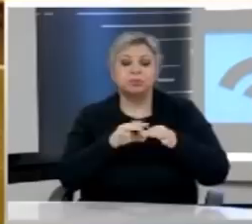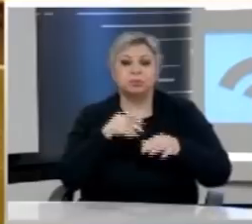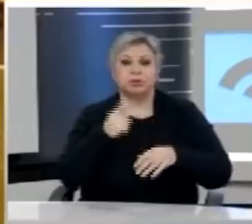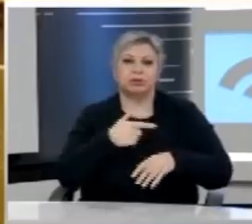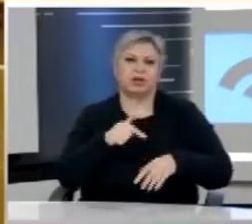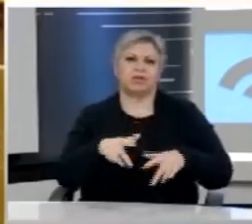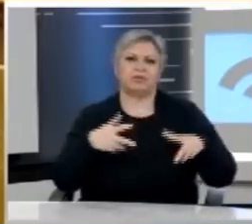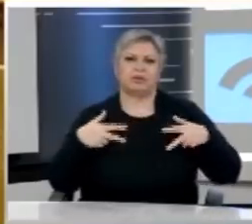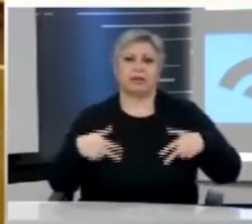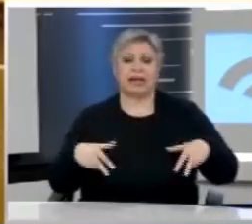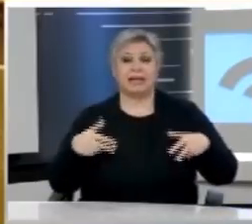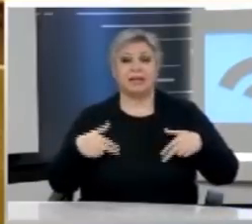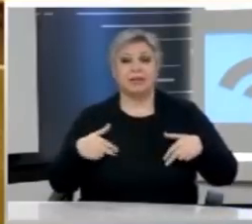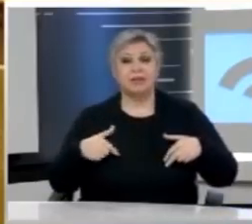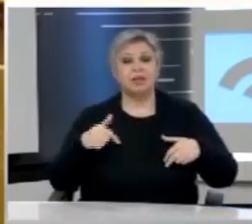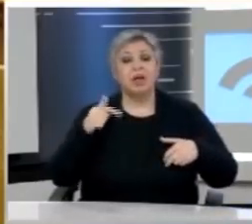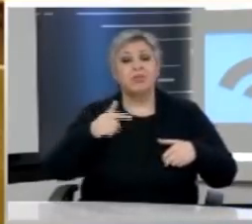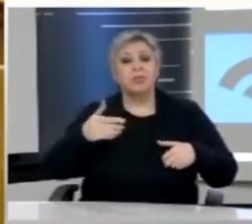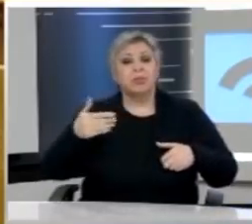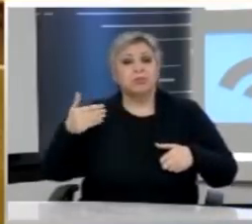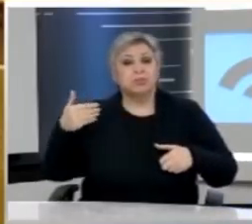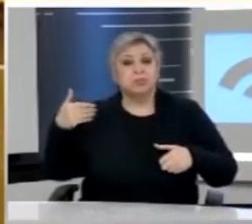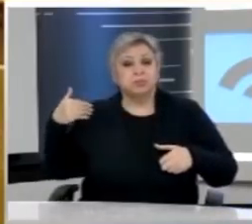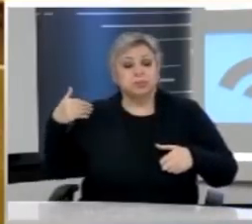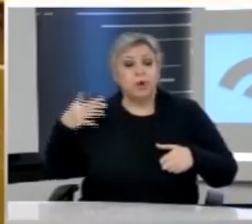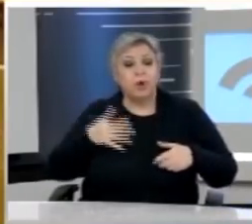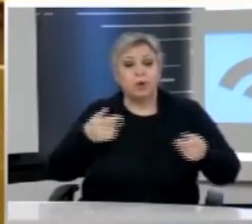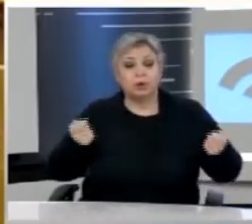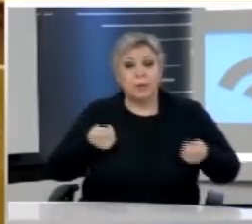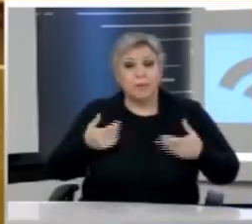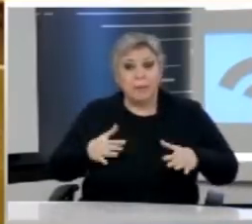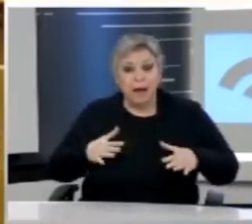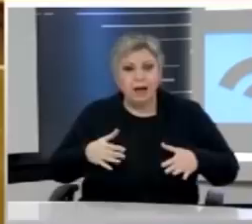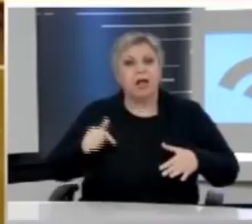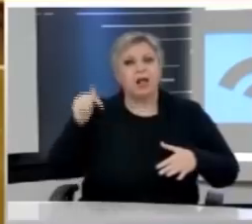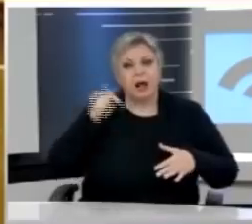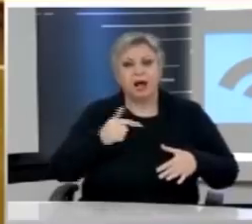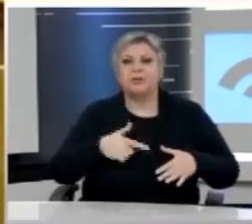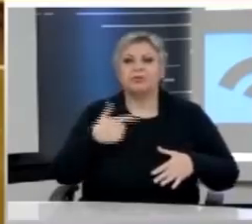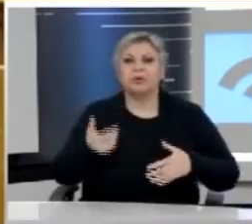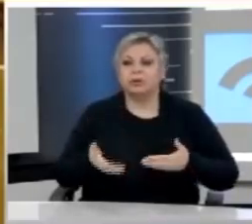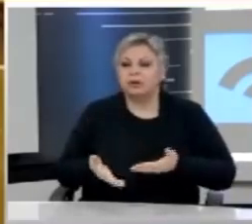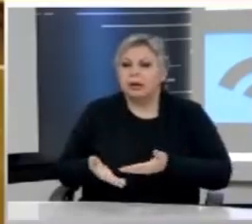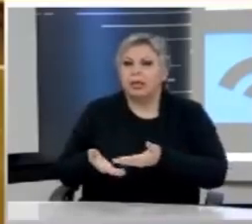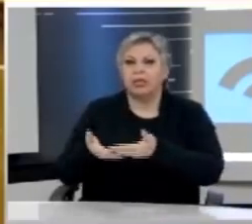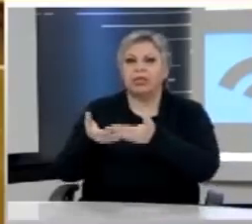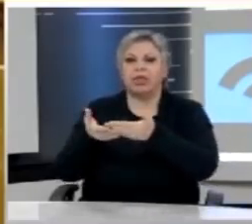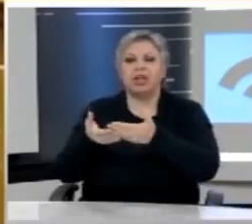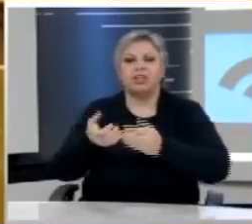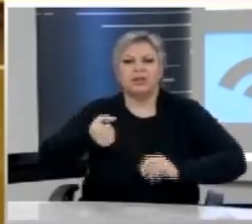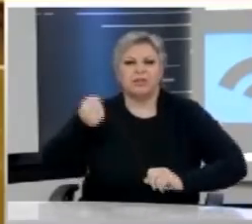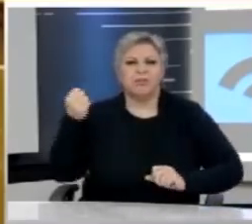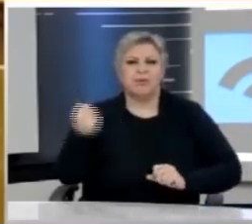τους βοήθησαν τα ακροδεξιά εθνικιστικά κόμματα να ψαρεύουν σε θολά νερά.